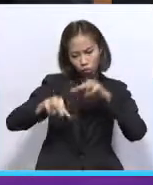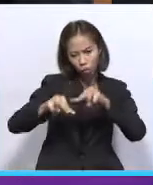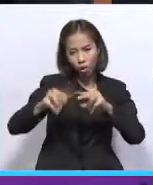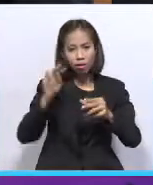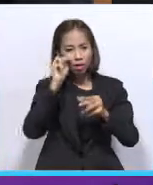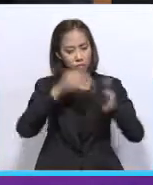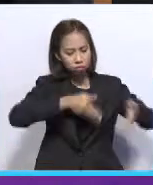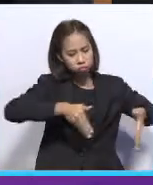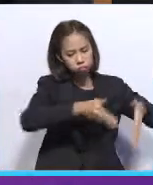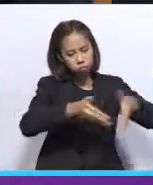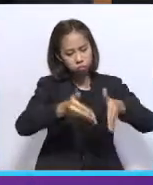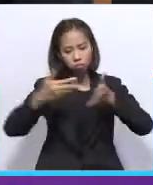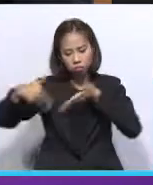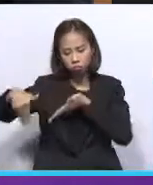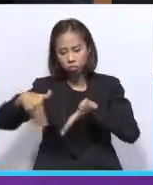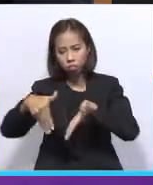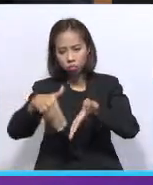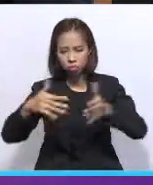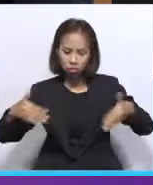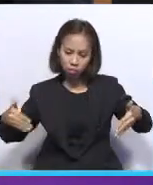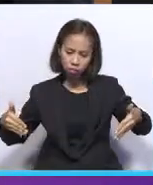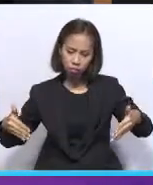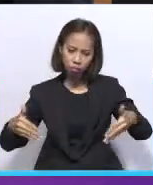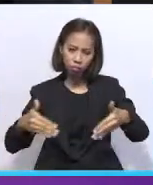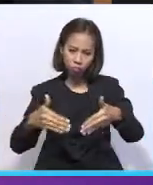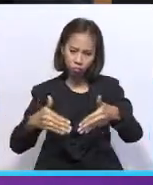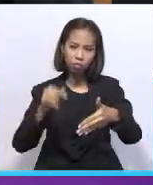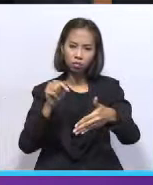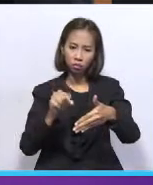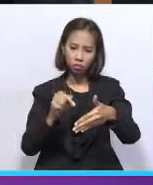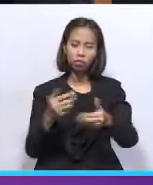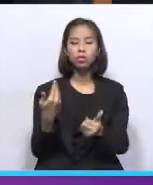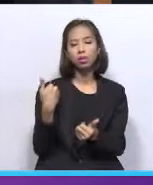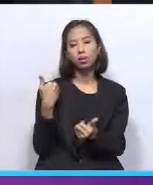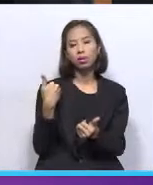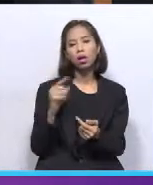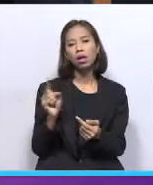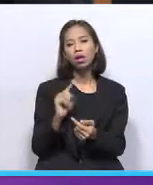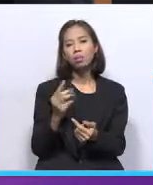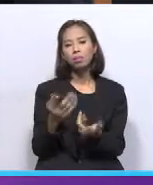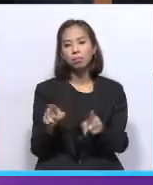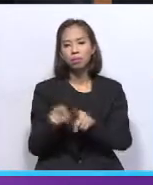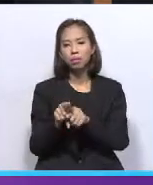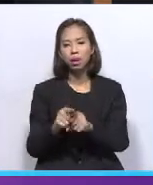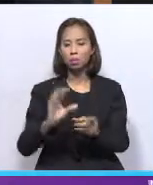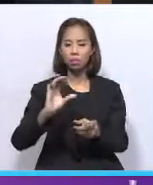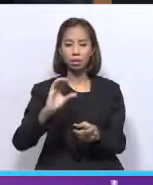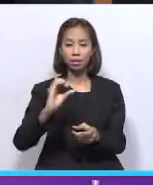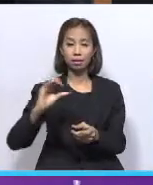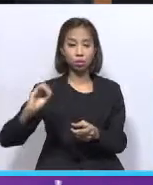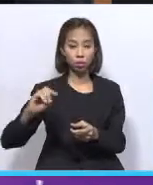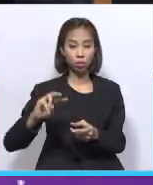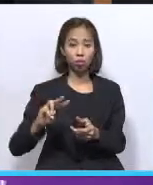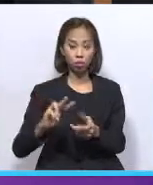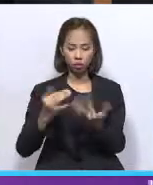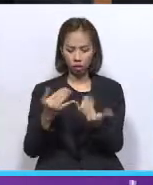าที่เรามีการระบายน้ำออกจากทุ่งไปเนี่ยคุณภาพน้ำโดยรวมก็ยังมีค่าออกซิเจนอยู่ในเกณฑ์ที่สูงกว่ามากกว่า2มิลลิกรัม